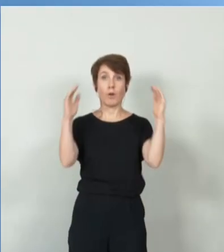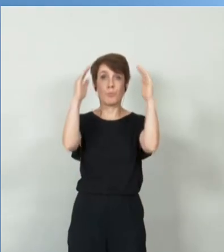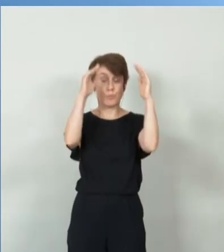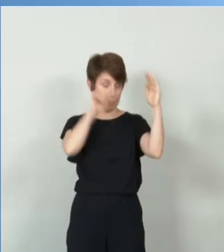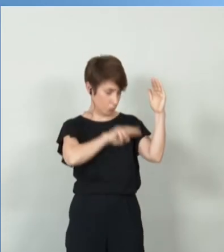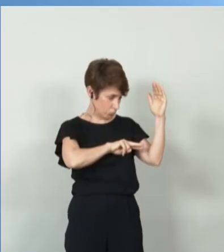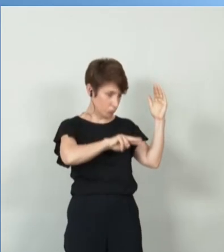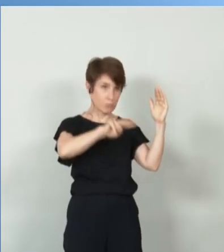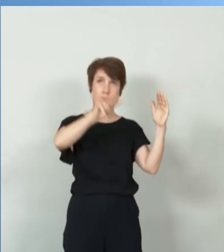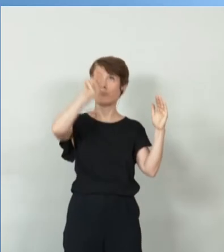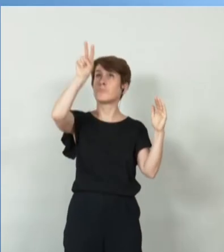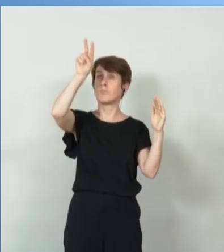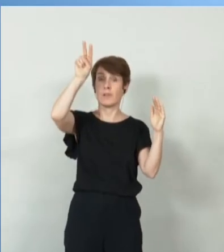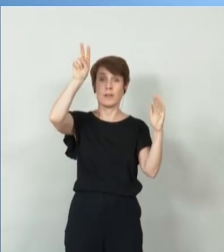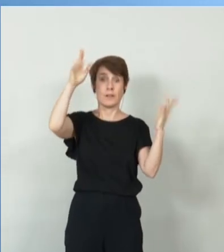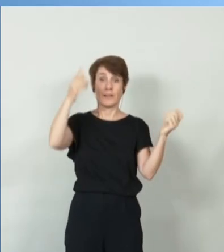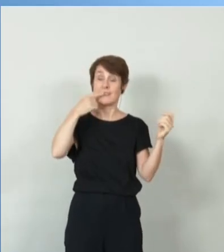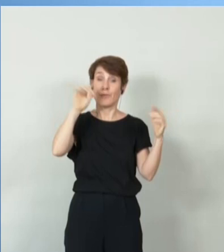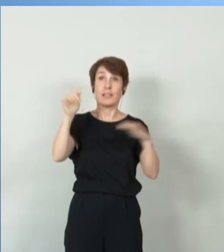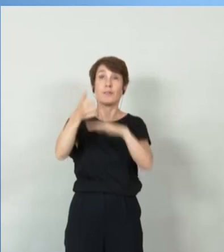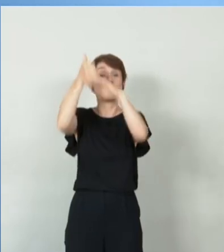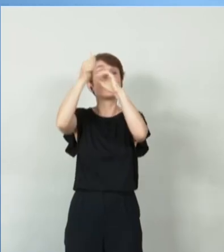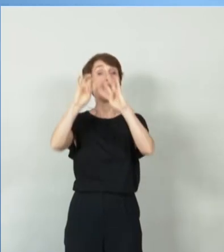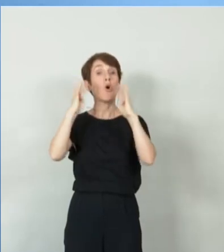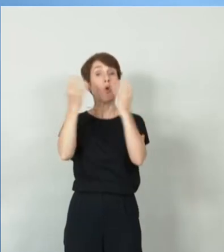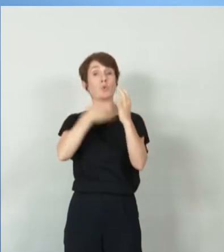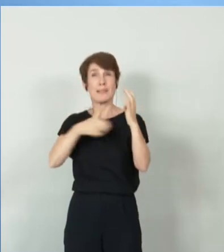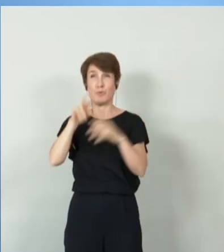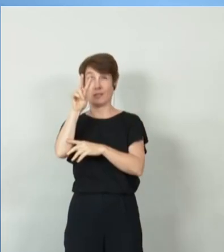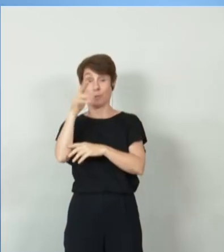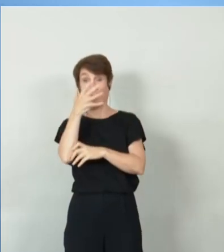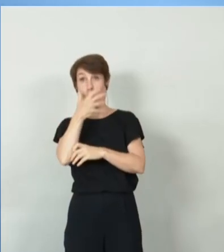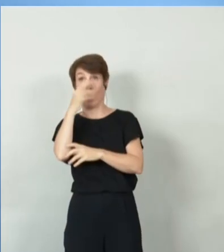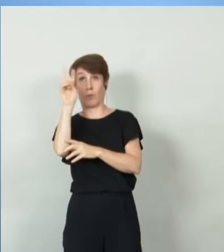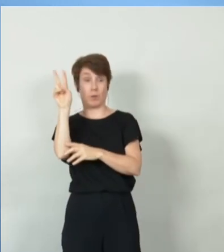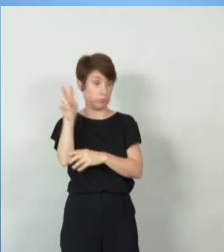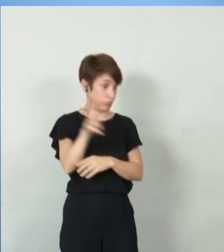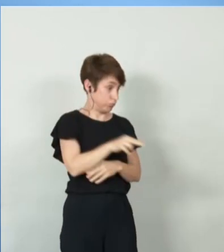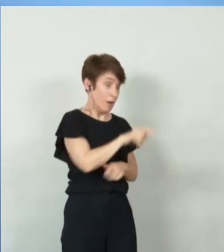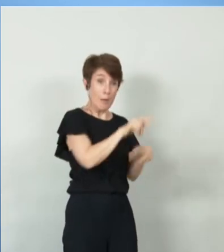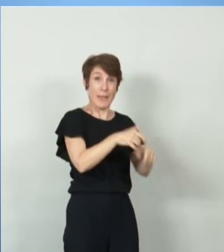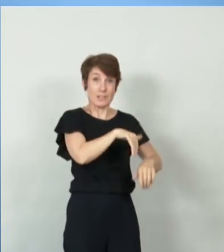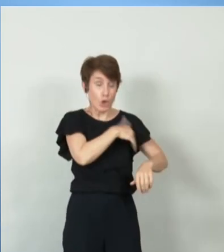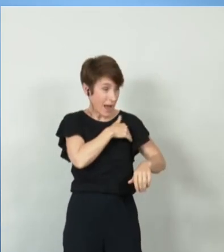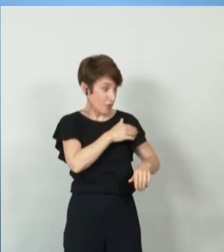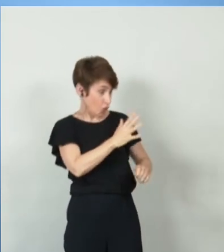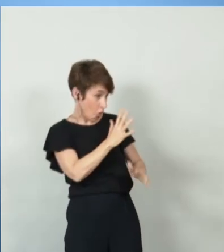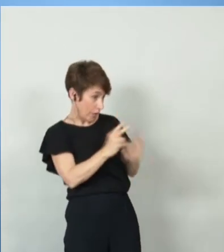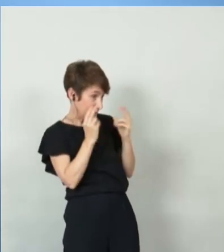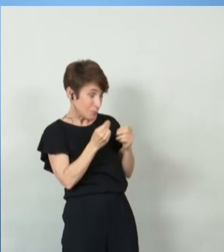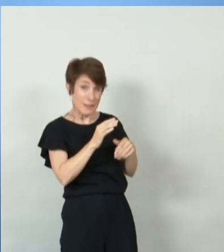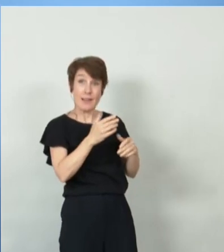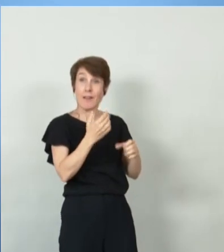conseil municipal et quand on discute avec les employés de la métropole et les employés communaux qui nous indiquent comment ça fonctionne